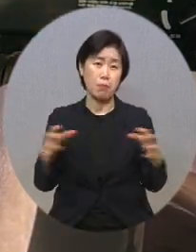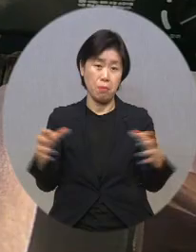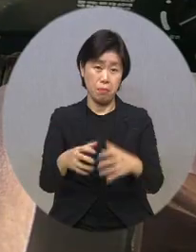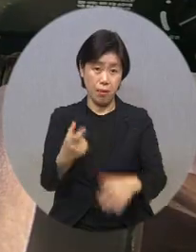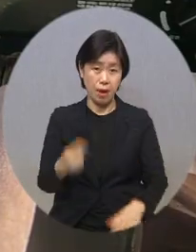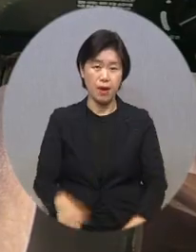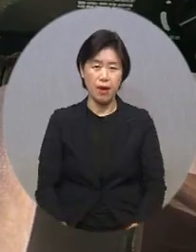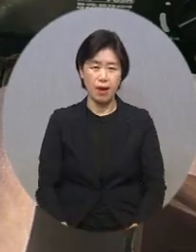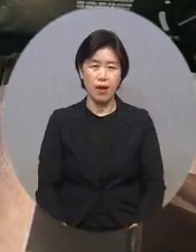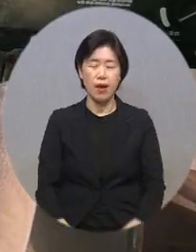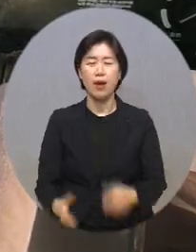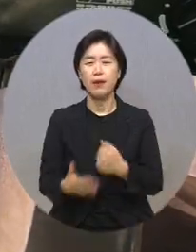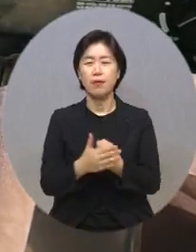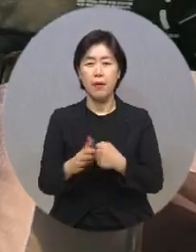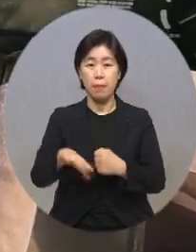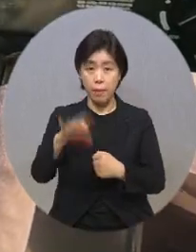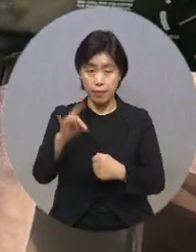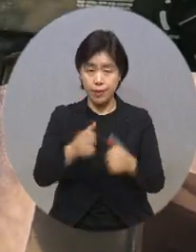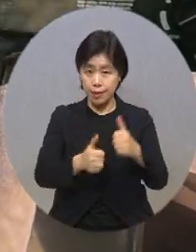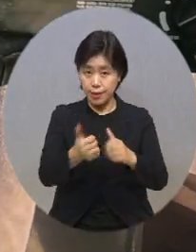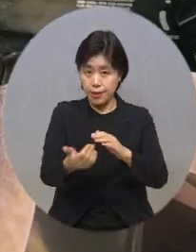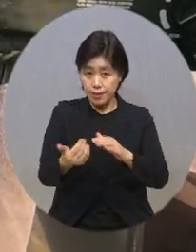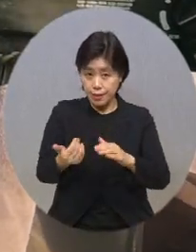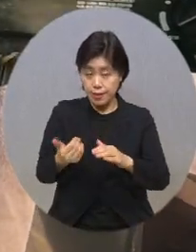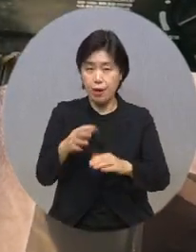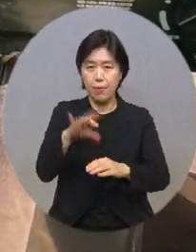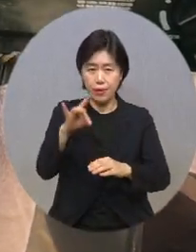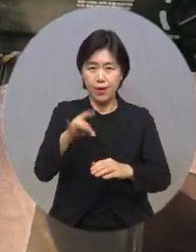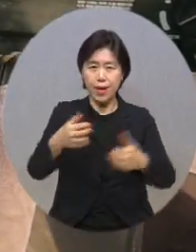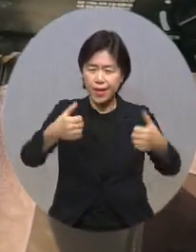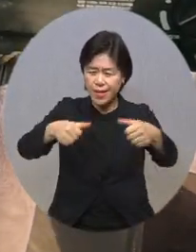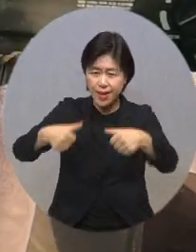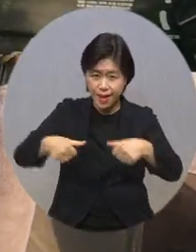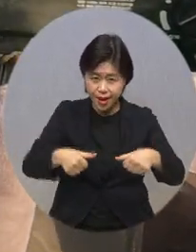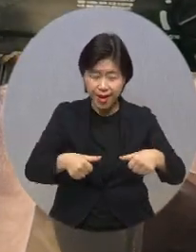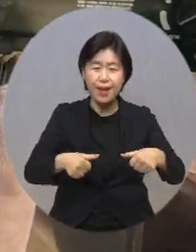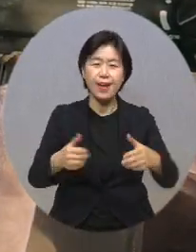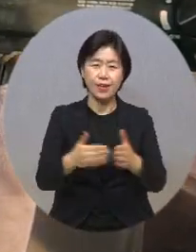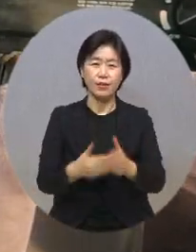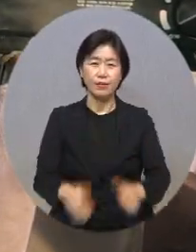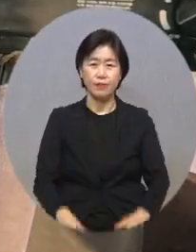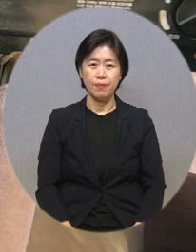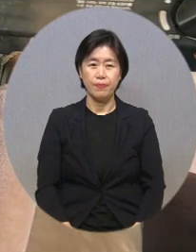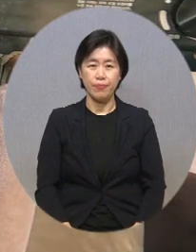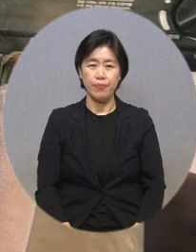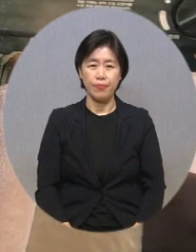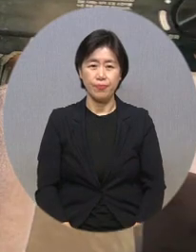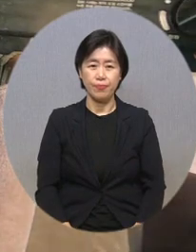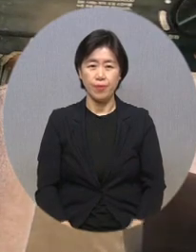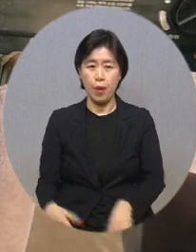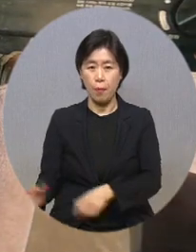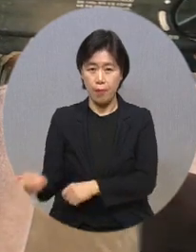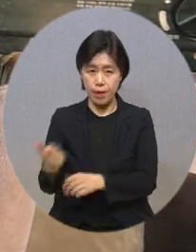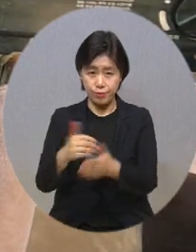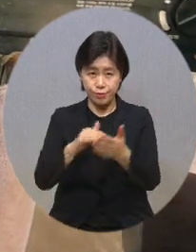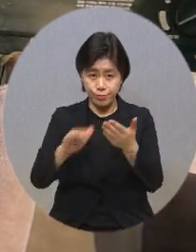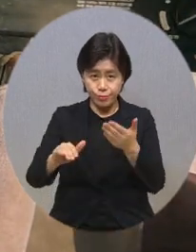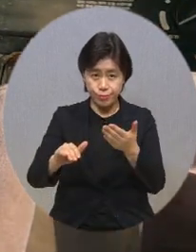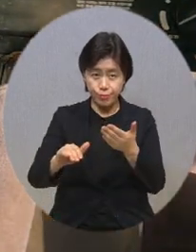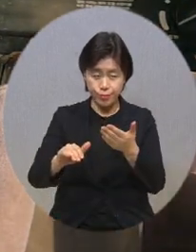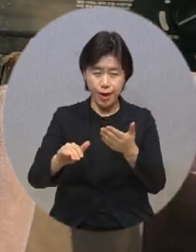이제 시작할 때 인사를 먼저 나눠요. 아 인사를 네. 나누고. 티샷 다 끝나고 난 다음에 이제 카트 타고 셀카할